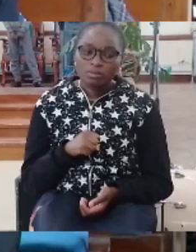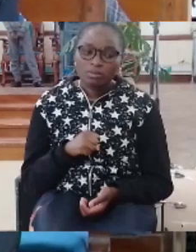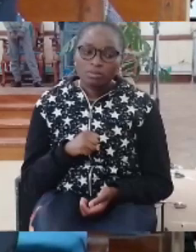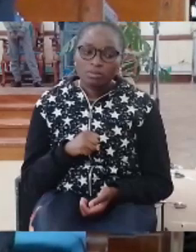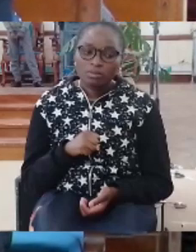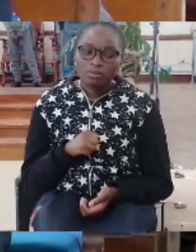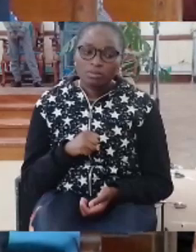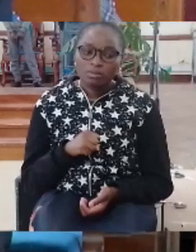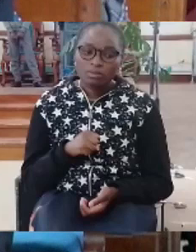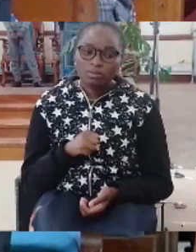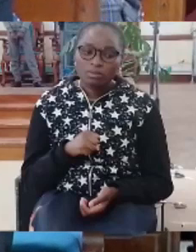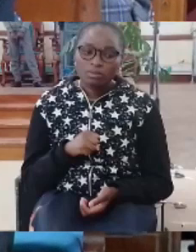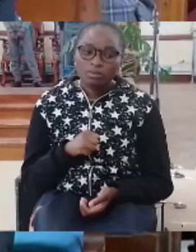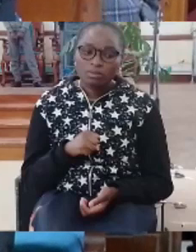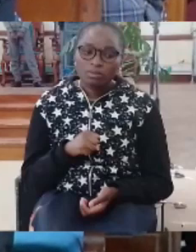nasema